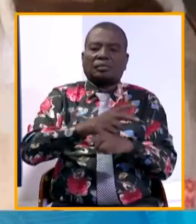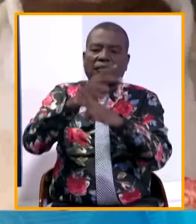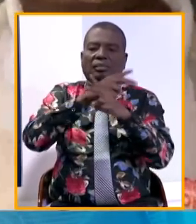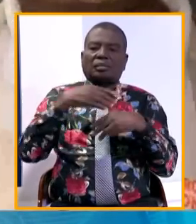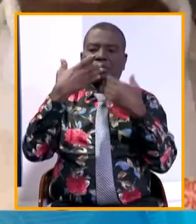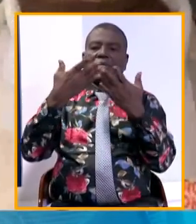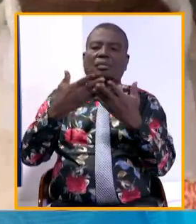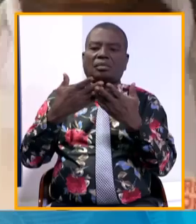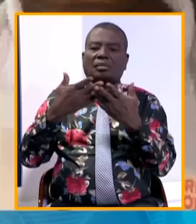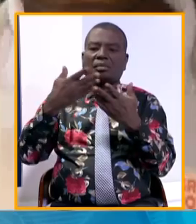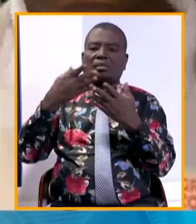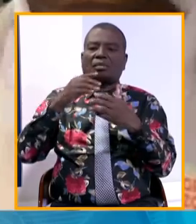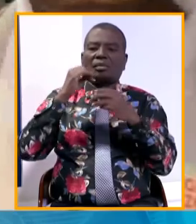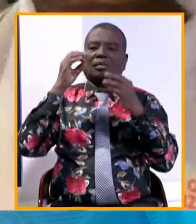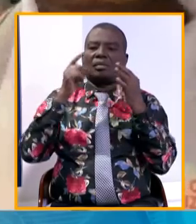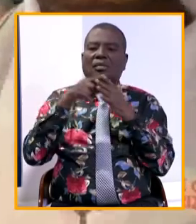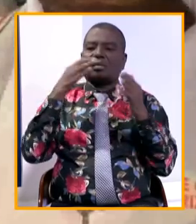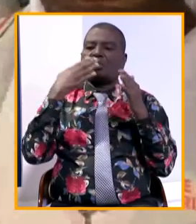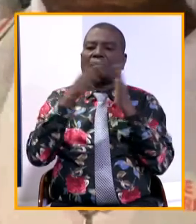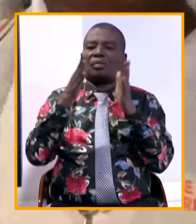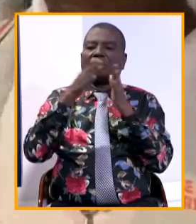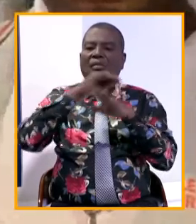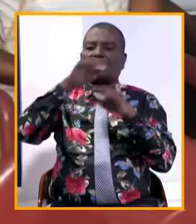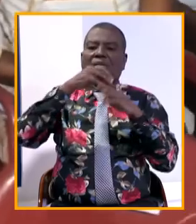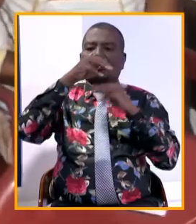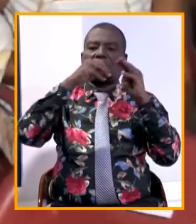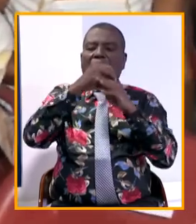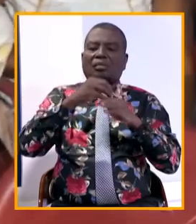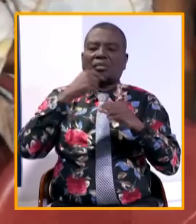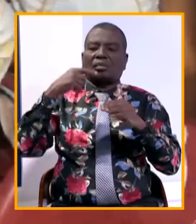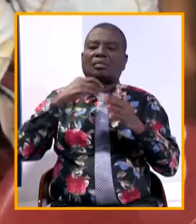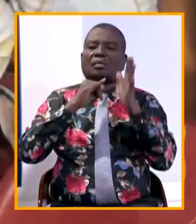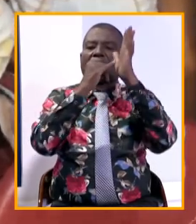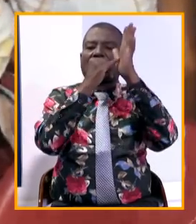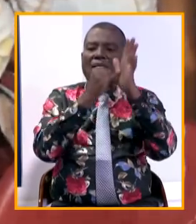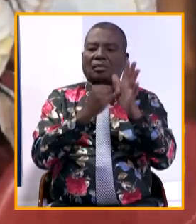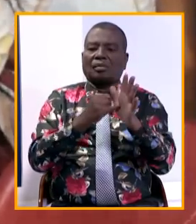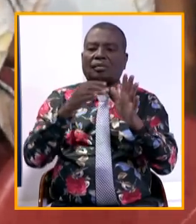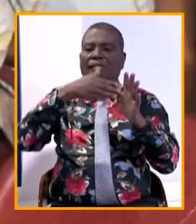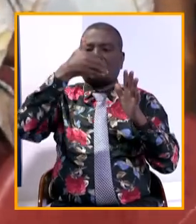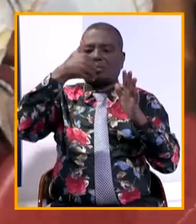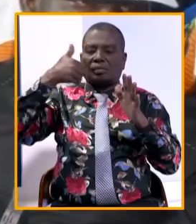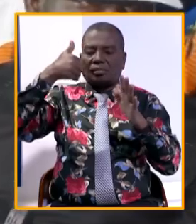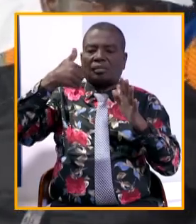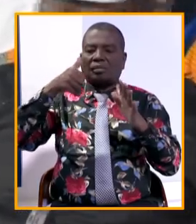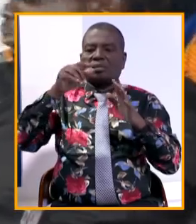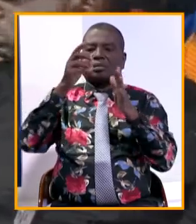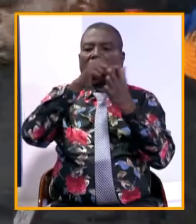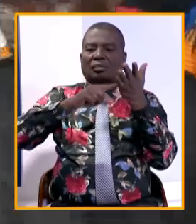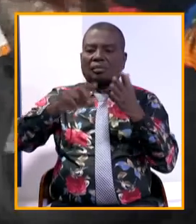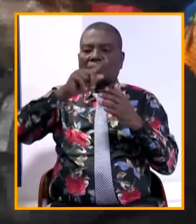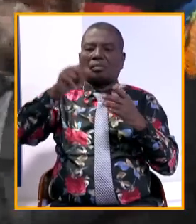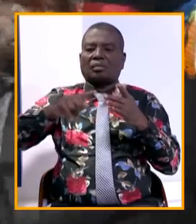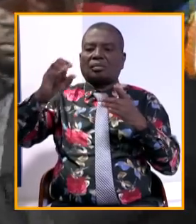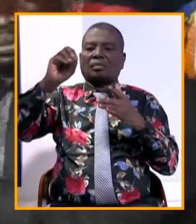cas, merci infiniment. Félicitations à tout le monde et à l'année prochaine. Il faut indiquer que les merveilles du quartier Zongo et les As